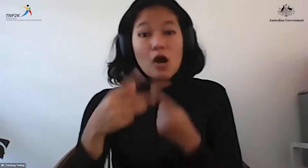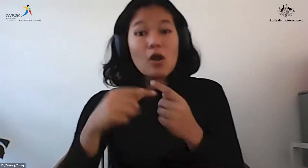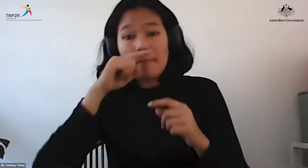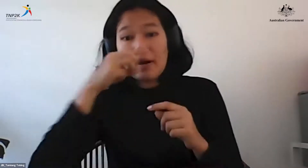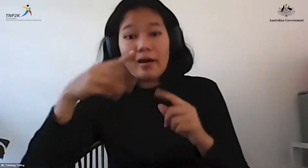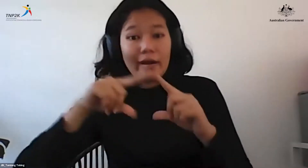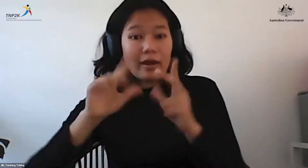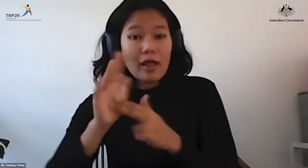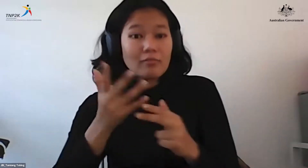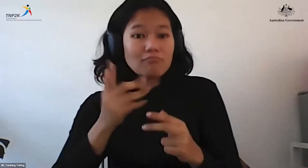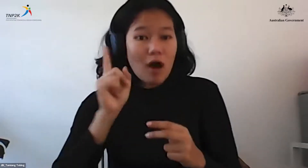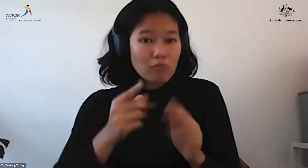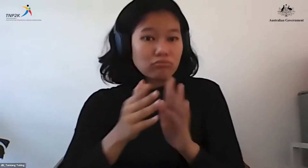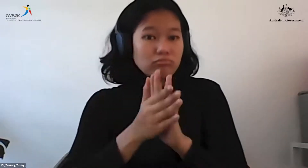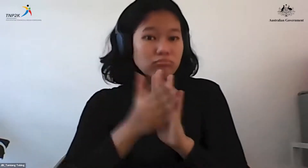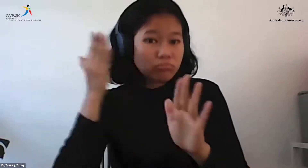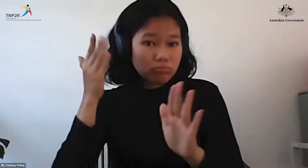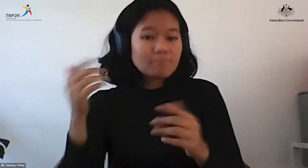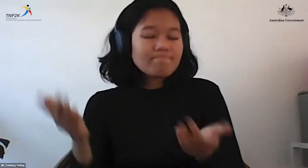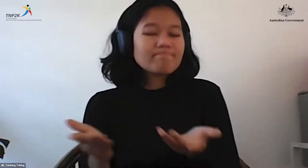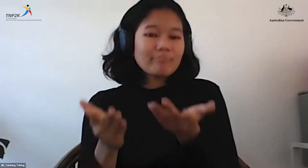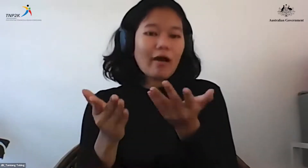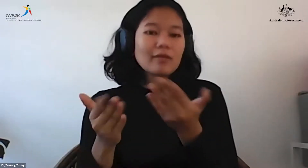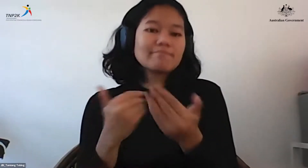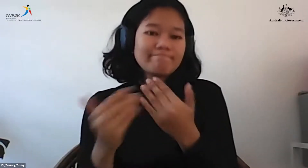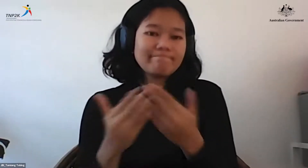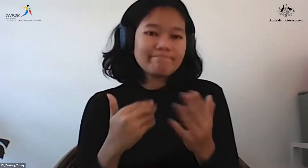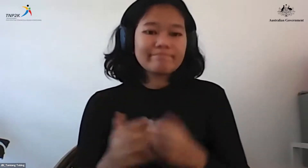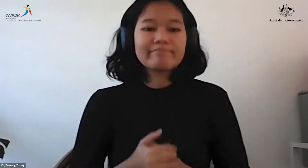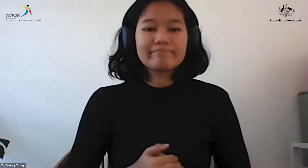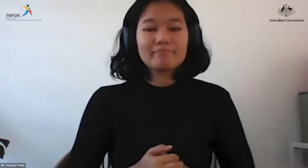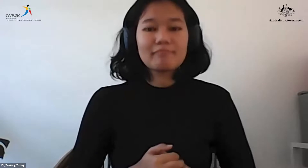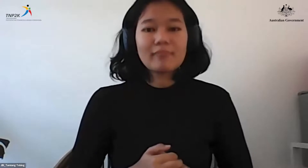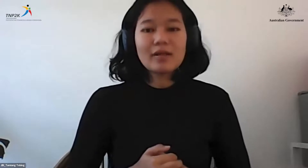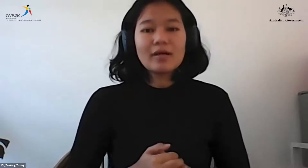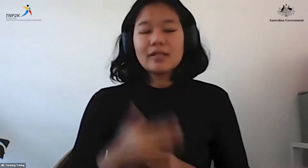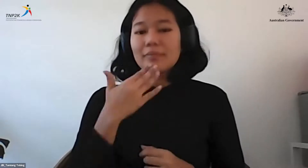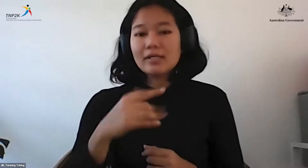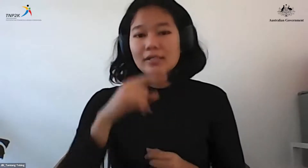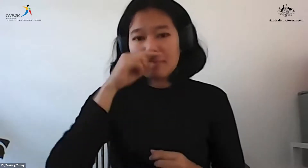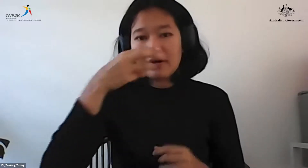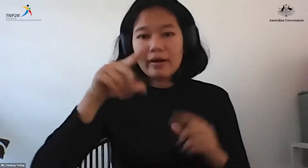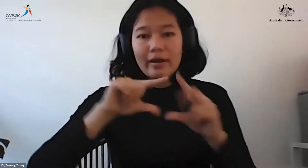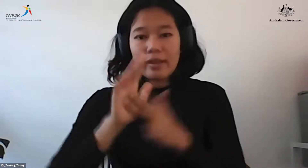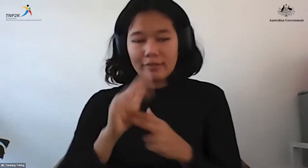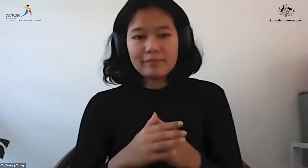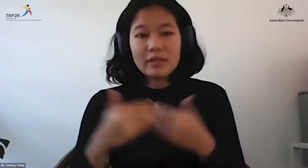lain ya di tingkat nasional, kami persilahkan. Sekali lagi terima kasih. Setelah ini